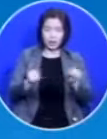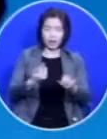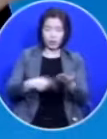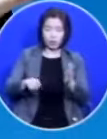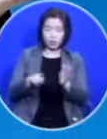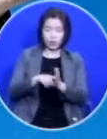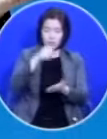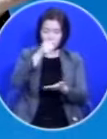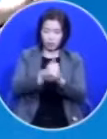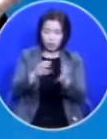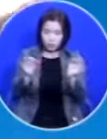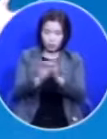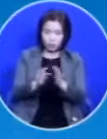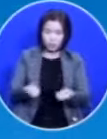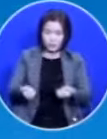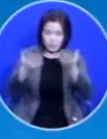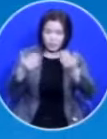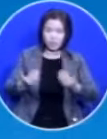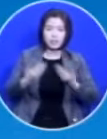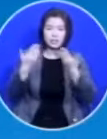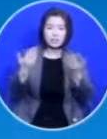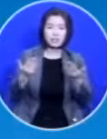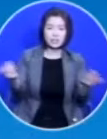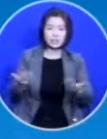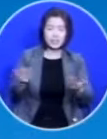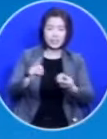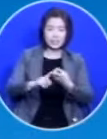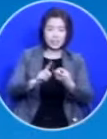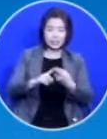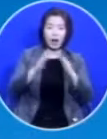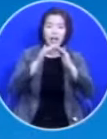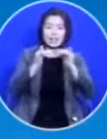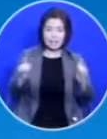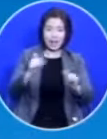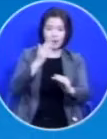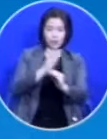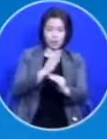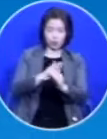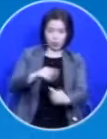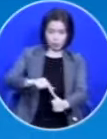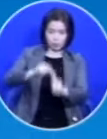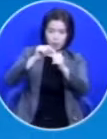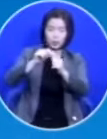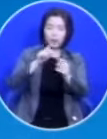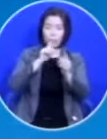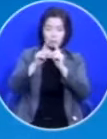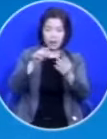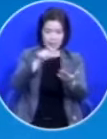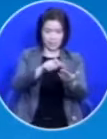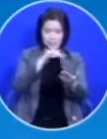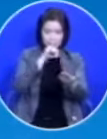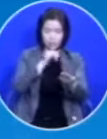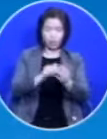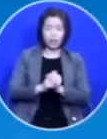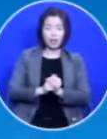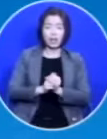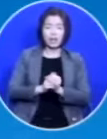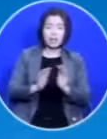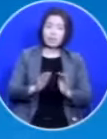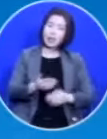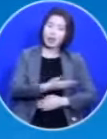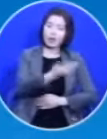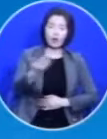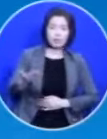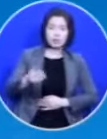속죄제사를 드리는 일을 위하여 뽑혔다고 그랬습니다 자 여러분